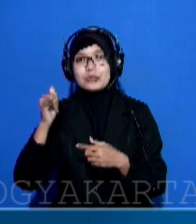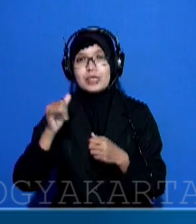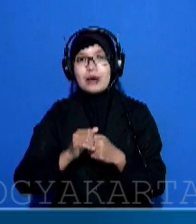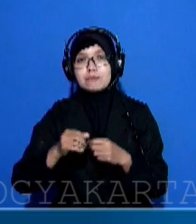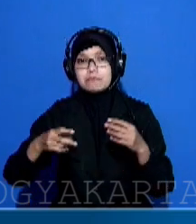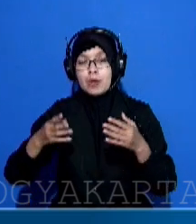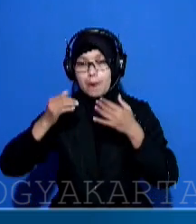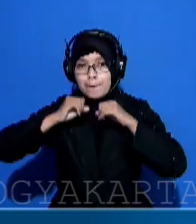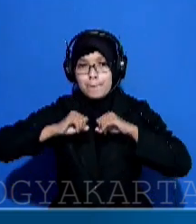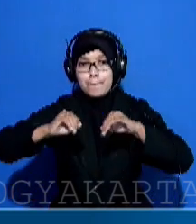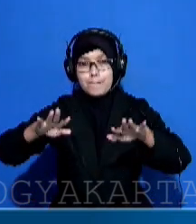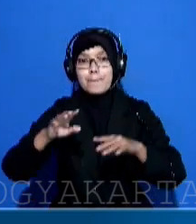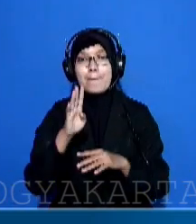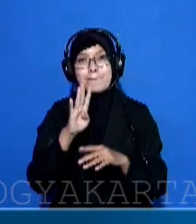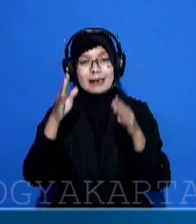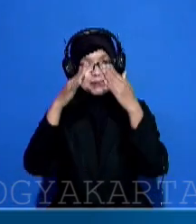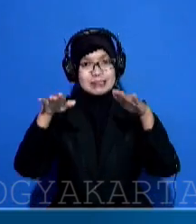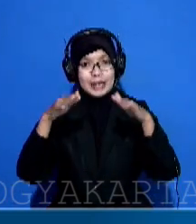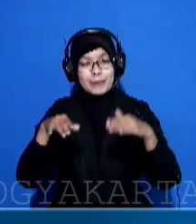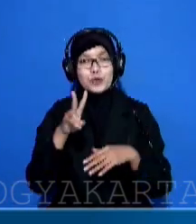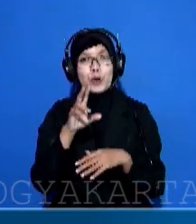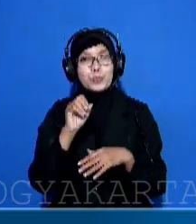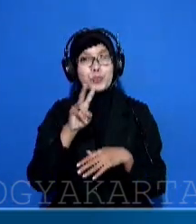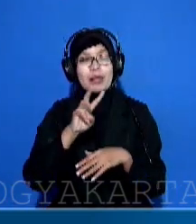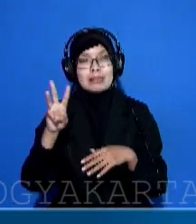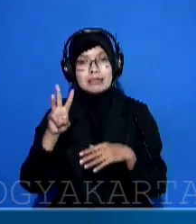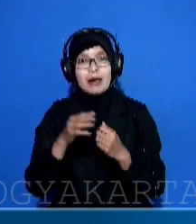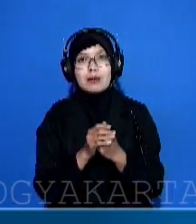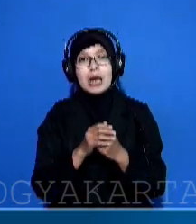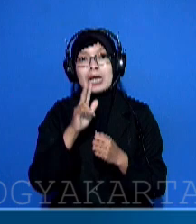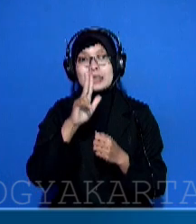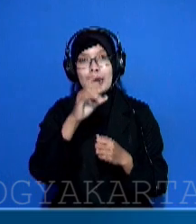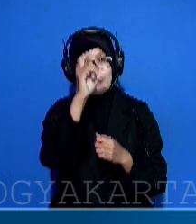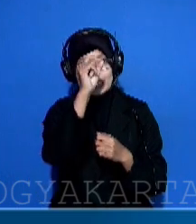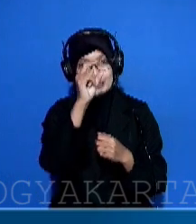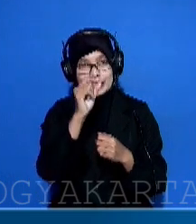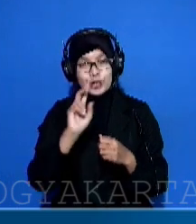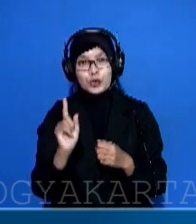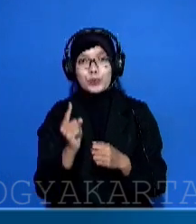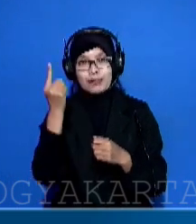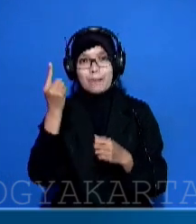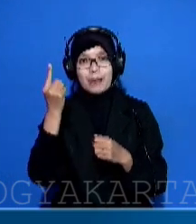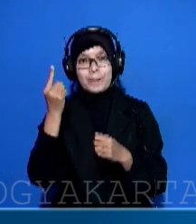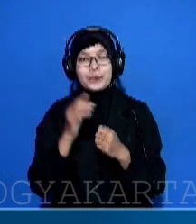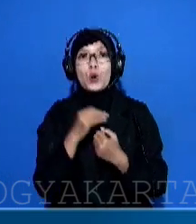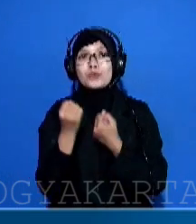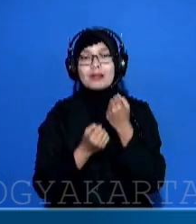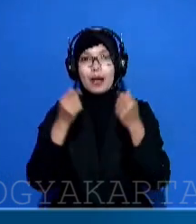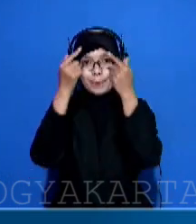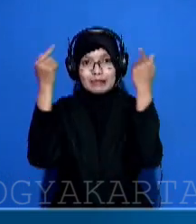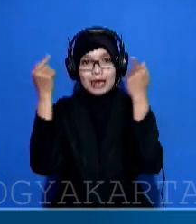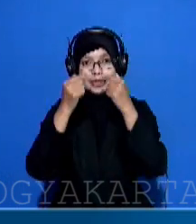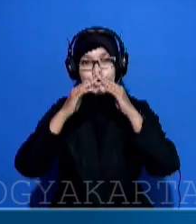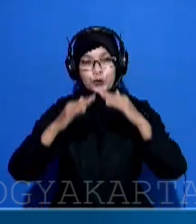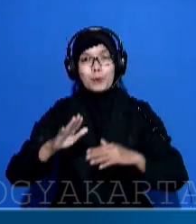serentak pada tanggal 4 Desember 2023 dengan 8 indikator utama di anaranya usaha pertanian